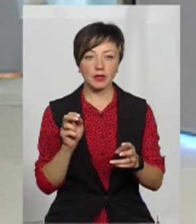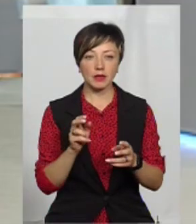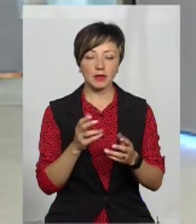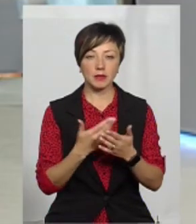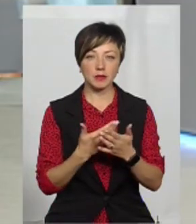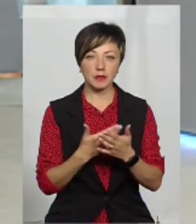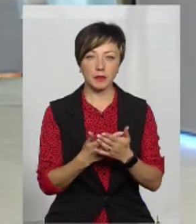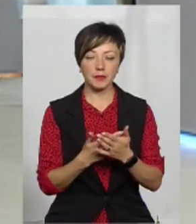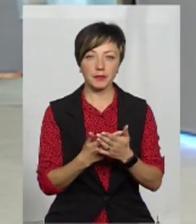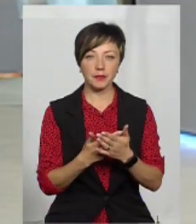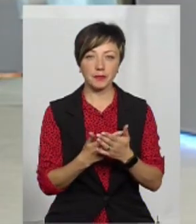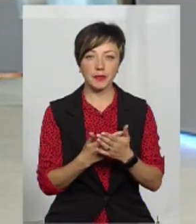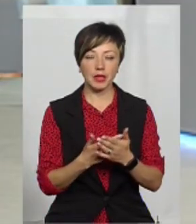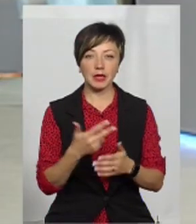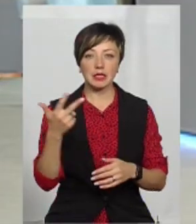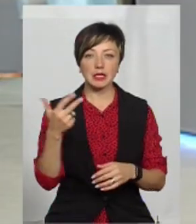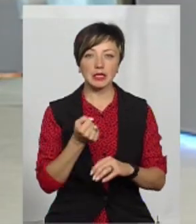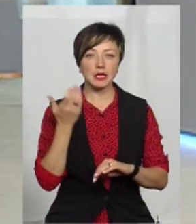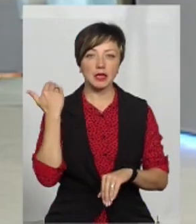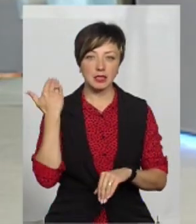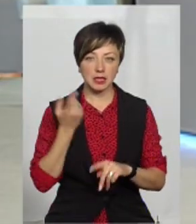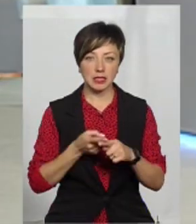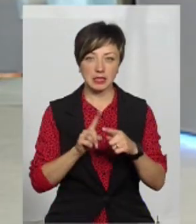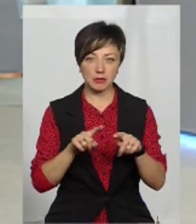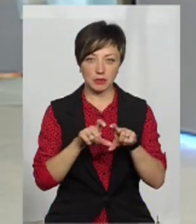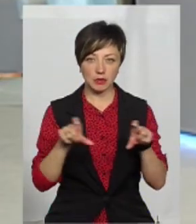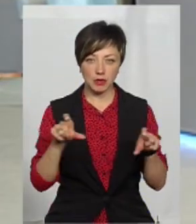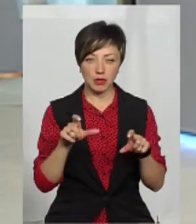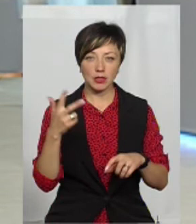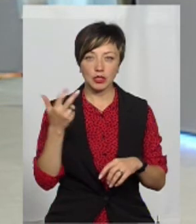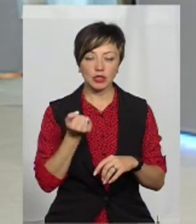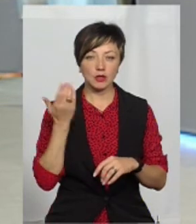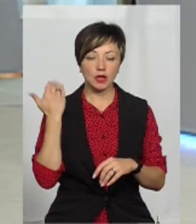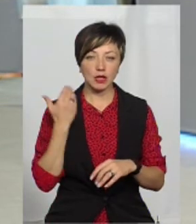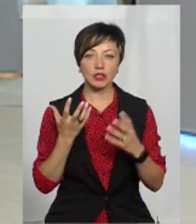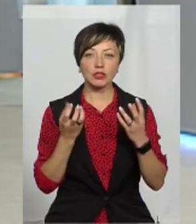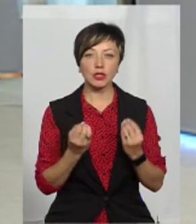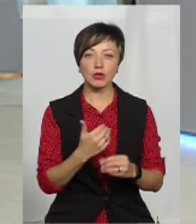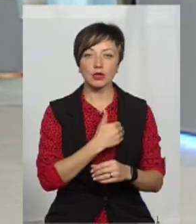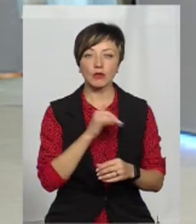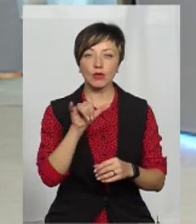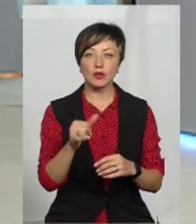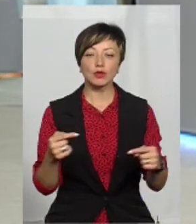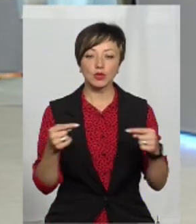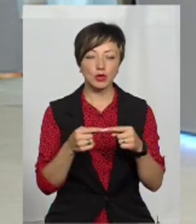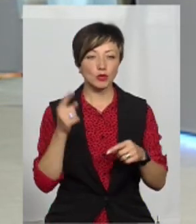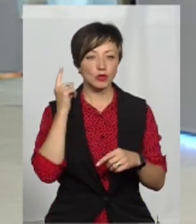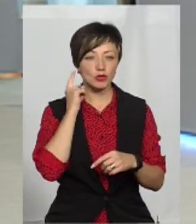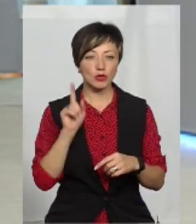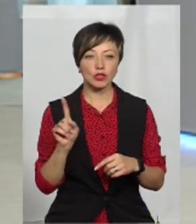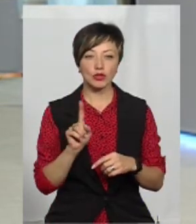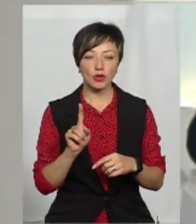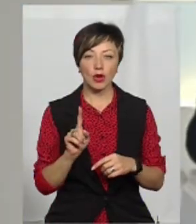розвідкою? Зовнішньою розвідкою у нас було 3 тижні назад зустріч. Ага, 3 тижні тому. Да. А ще хотів вас уточнити. Ось ми почули,